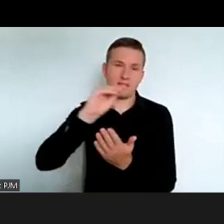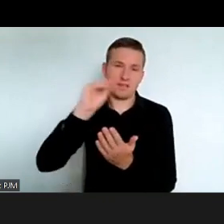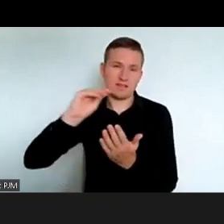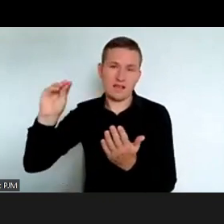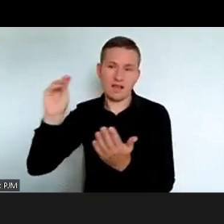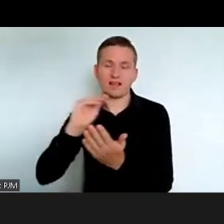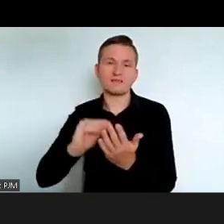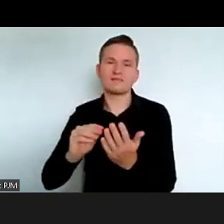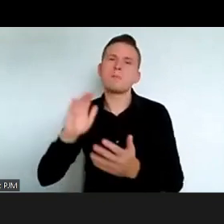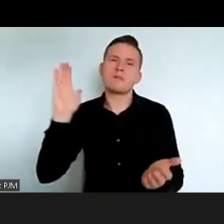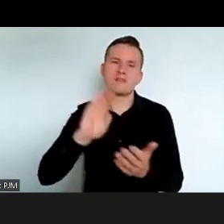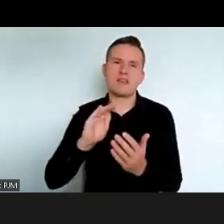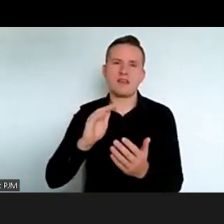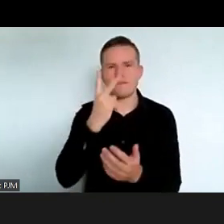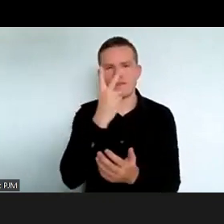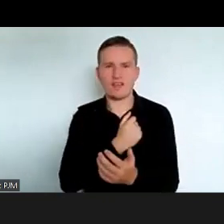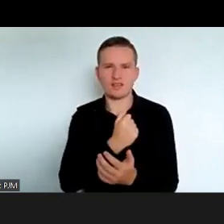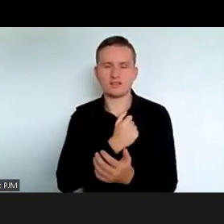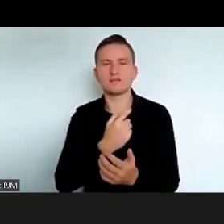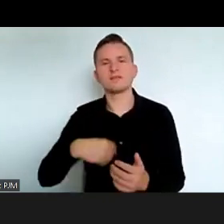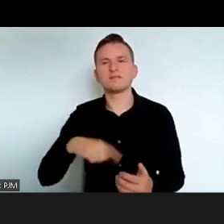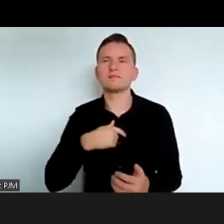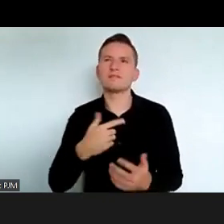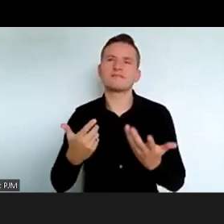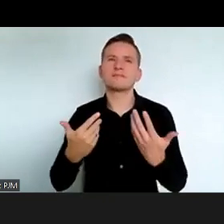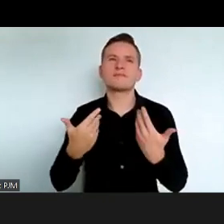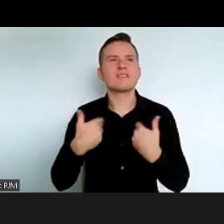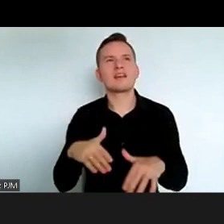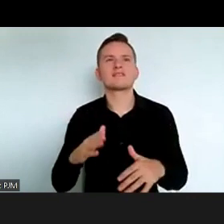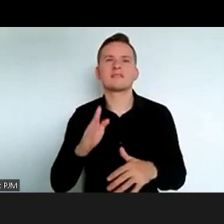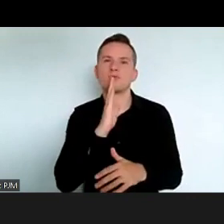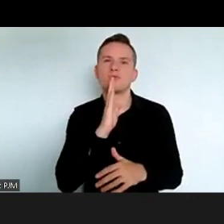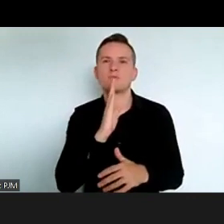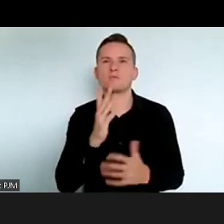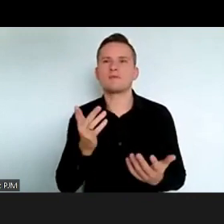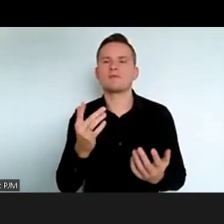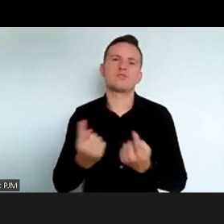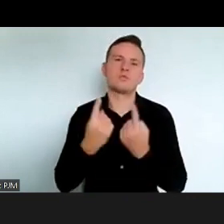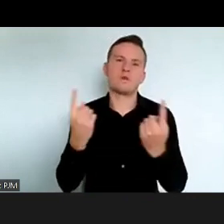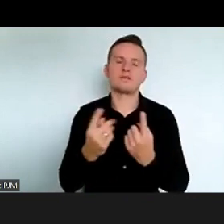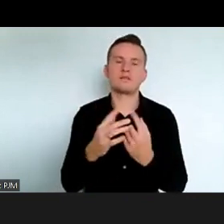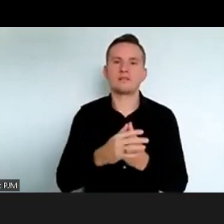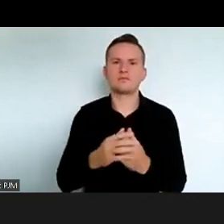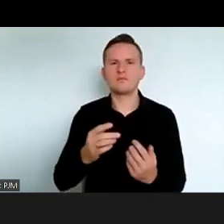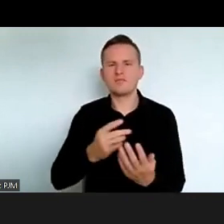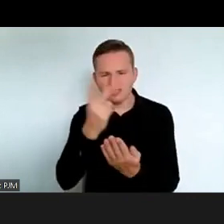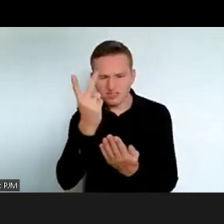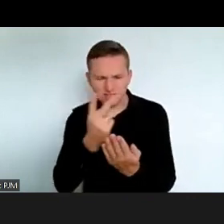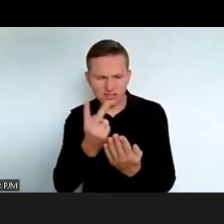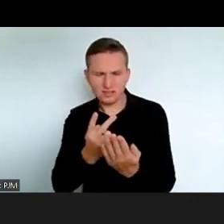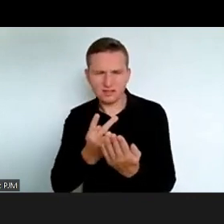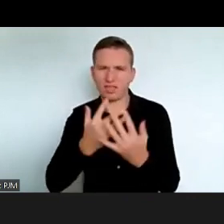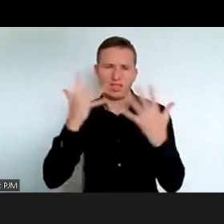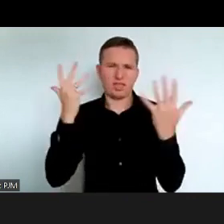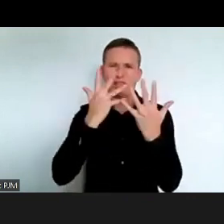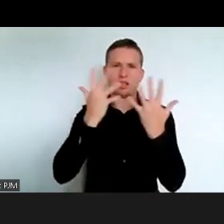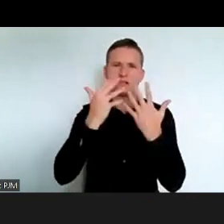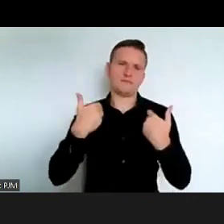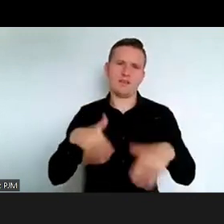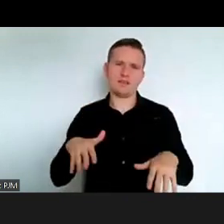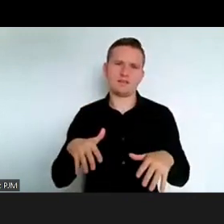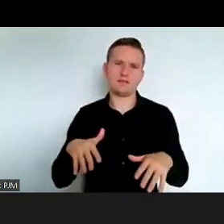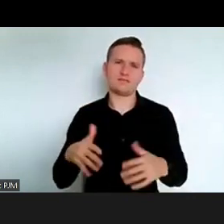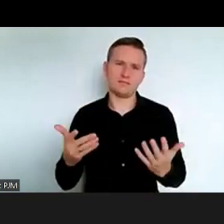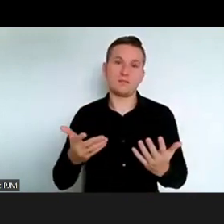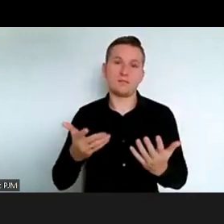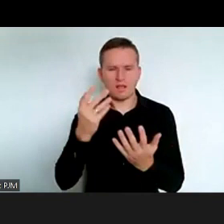mniej czytelne. Chcemy uniknąć tutaj sytuacji, w której z tego względu, że nie możemy przeczytać tego pisma, będzie się sprawa